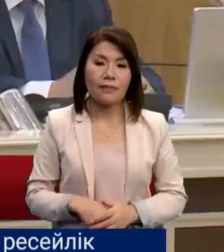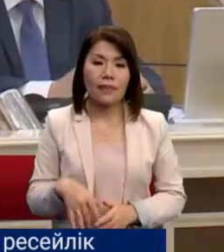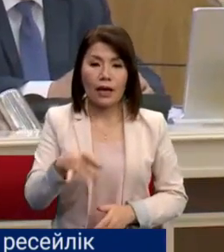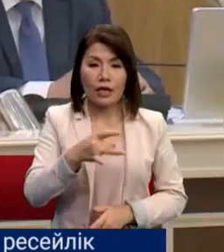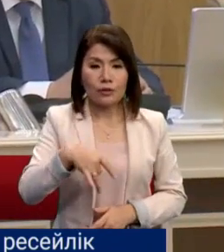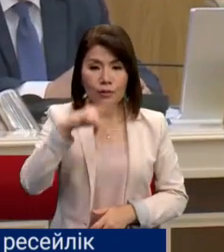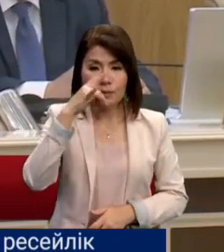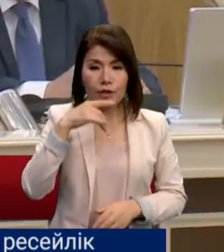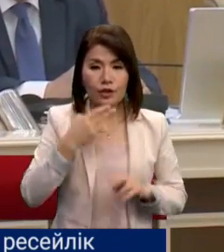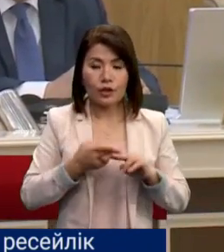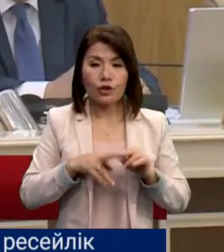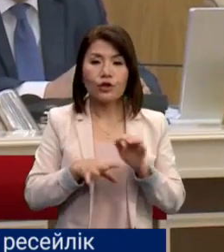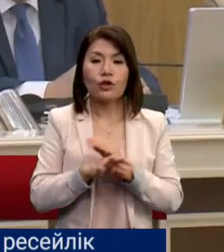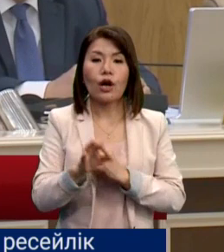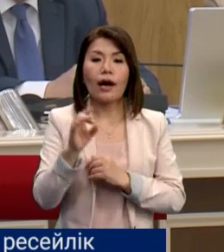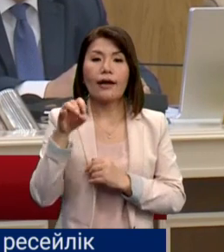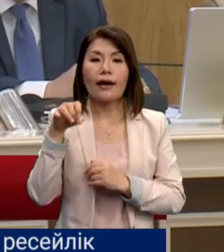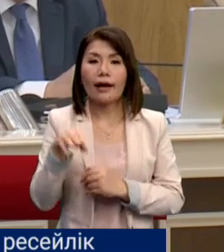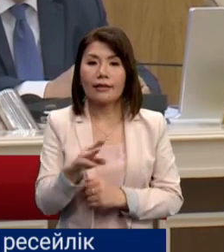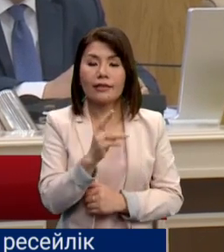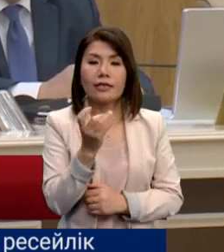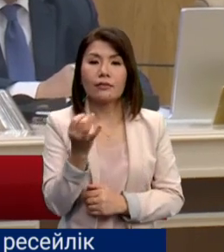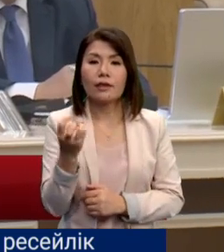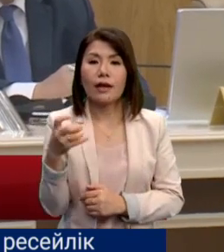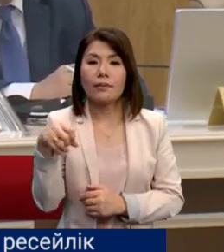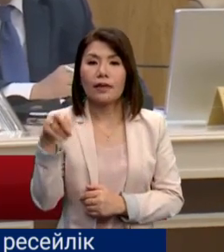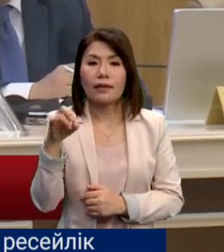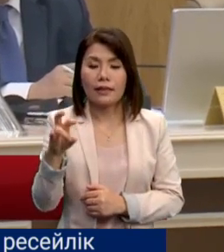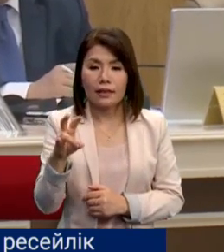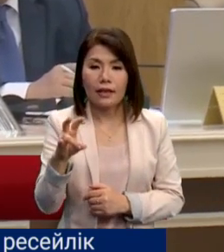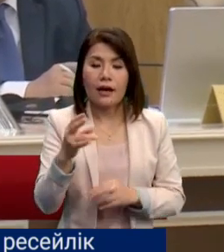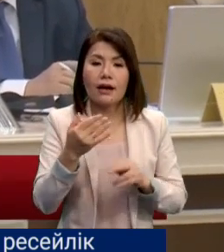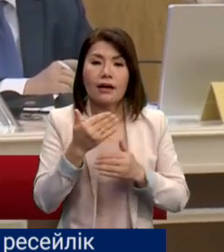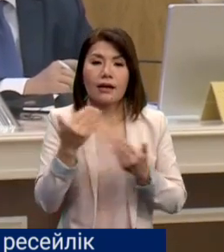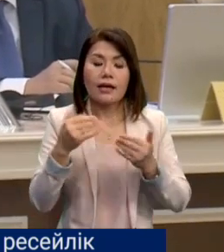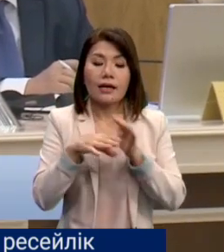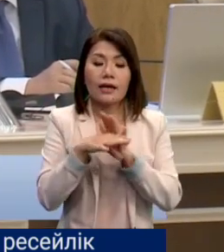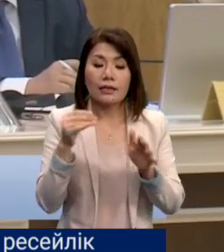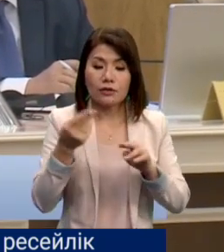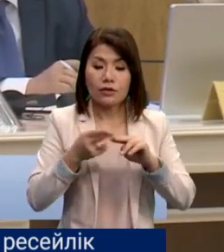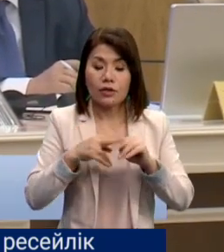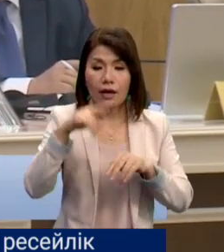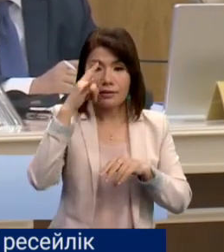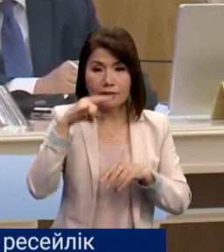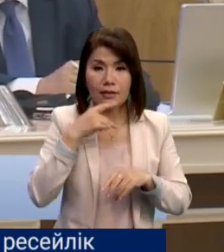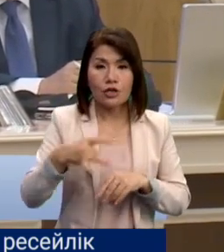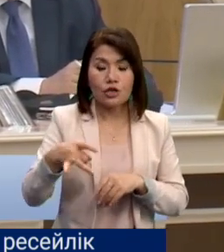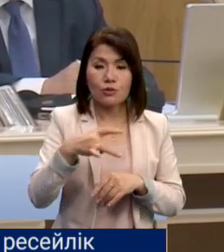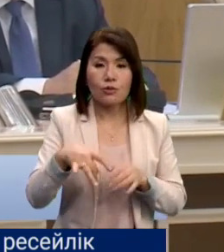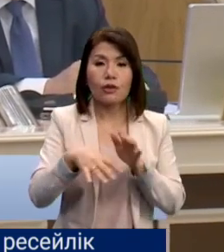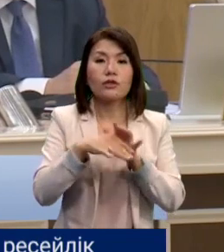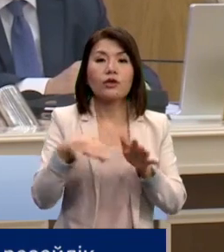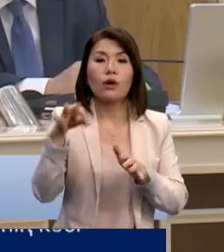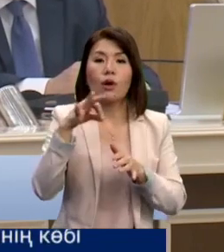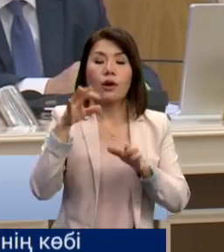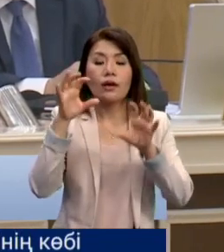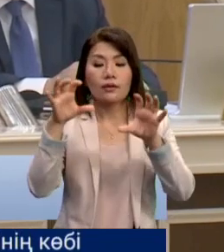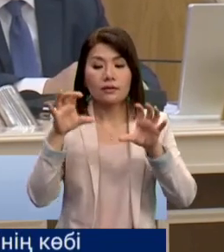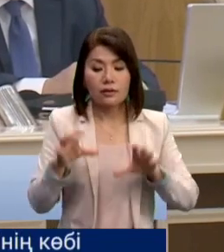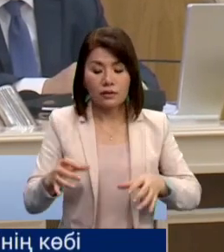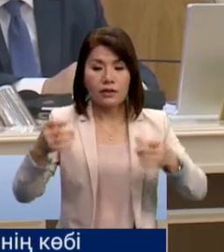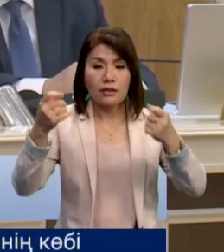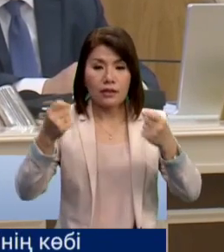Республика президенттігіне кандидат Қарақат Жақсылыққызы Абденнің Конституцияда және Қазақстан Республикасындағы сайлау туралы конституциялық